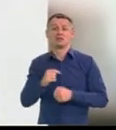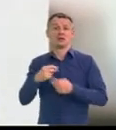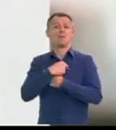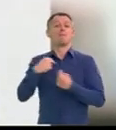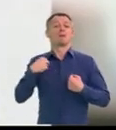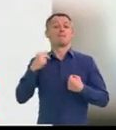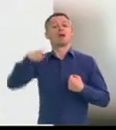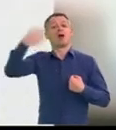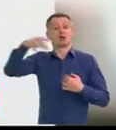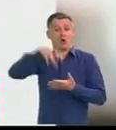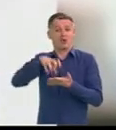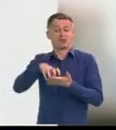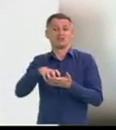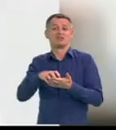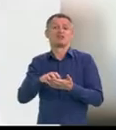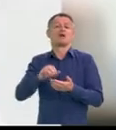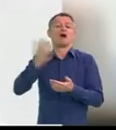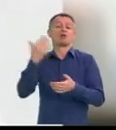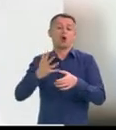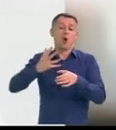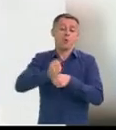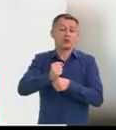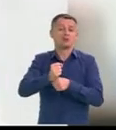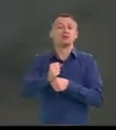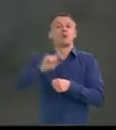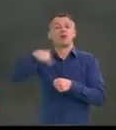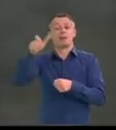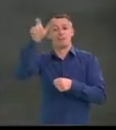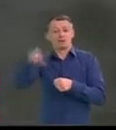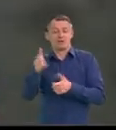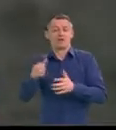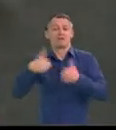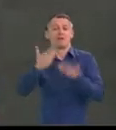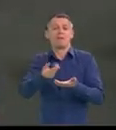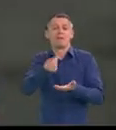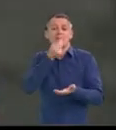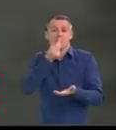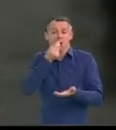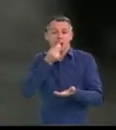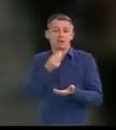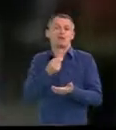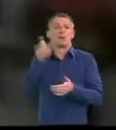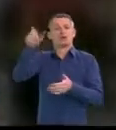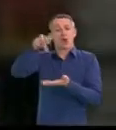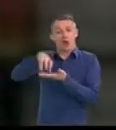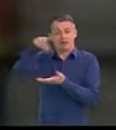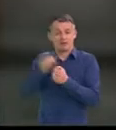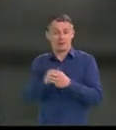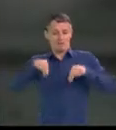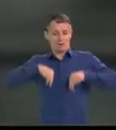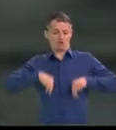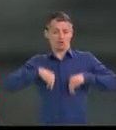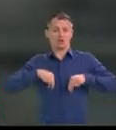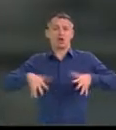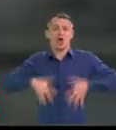doi camarazi, au fost uciși în momentul în care împărțeau pâine și medicamente localnicilor. În tot acest timp, președintele Ucrainei continua